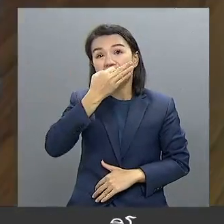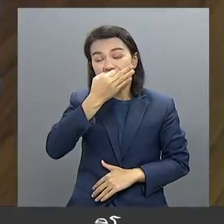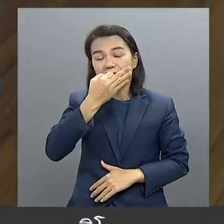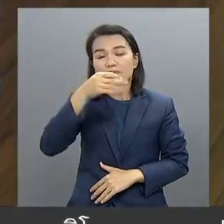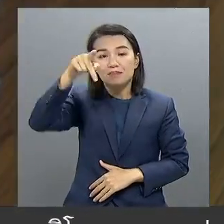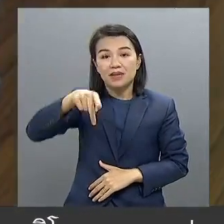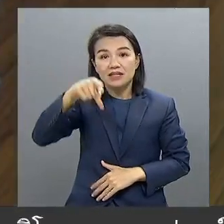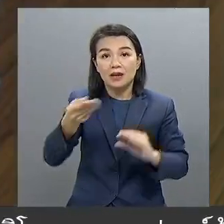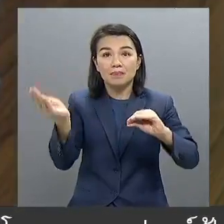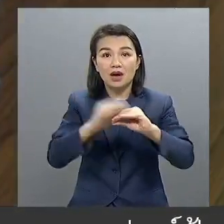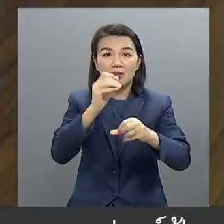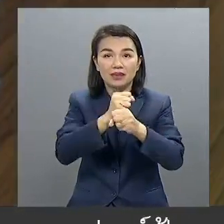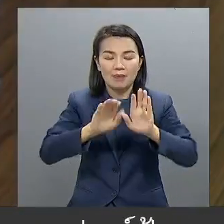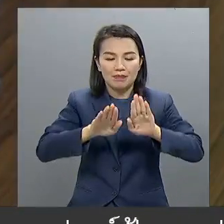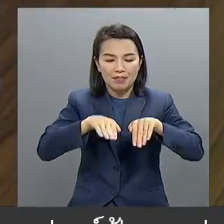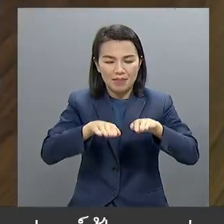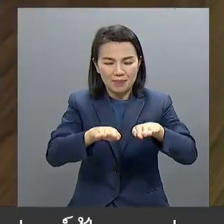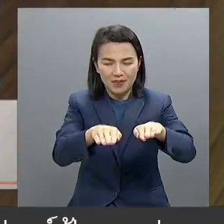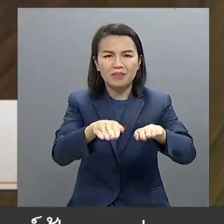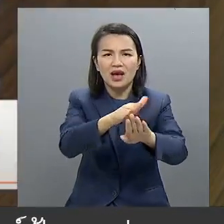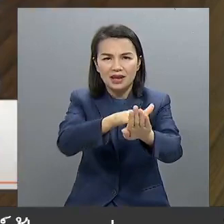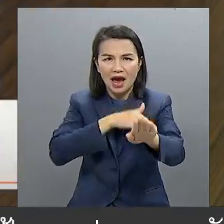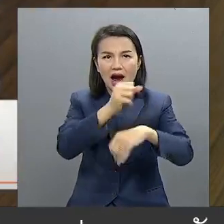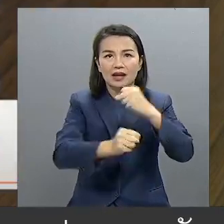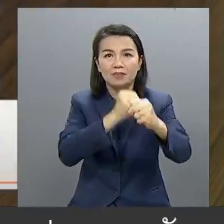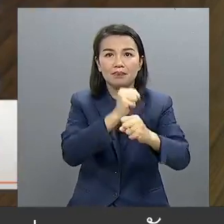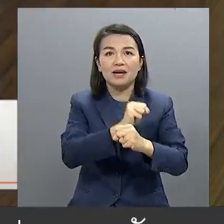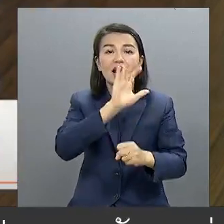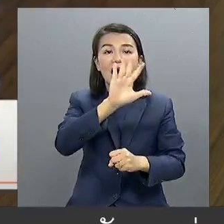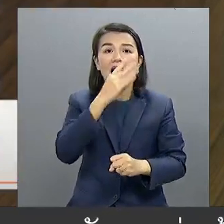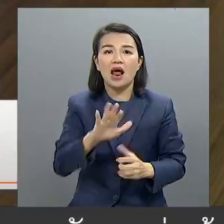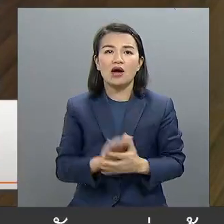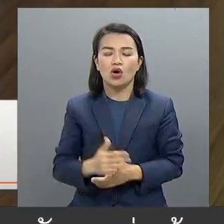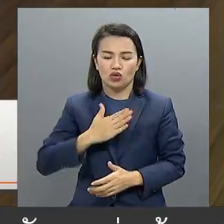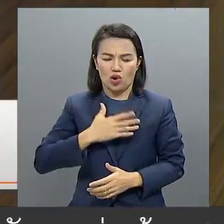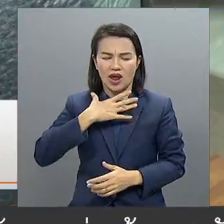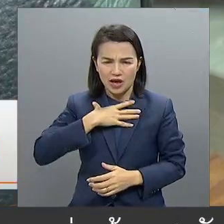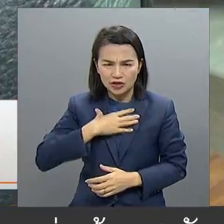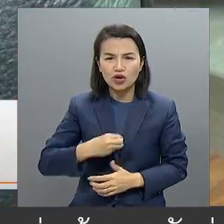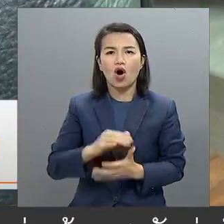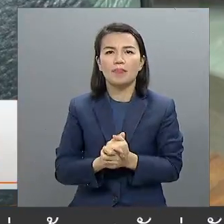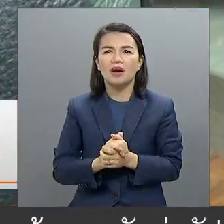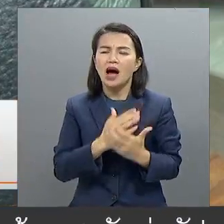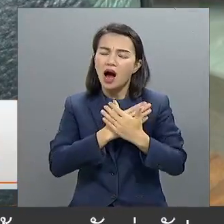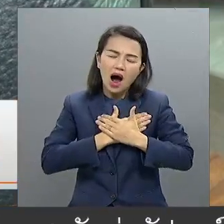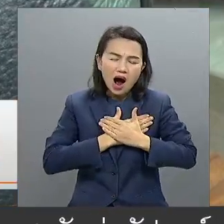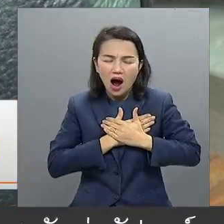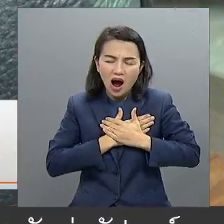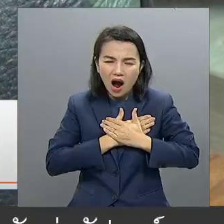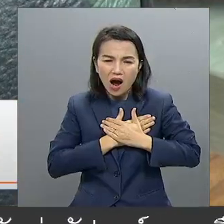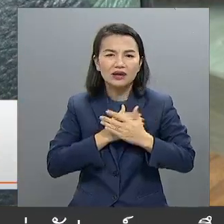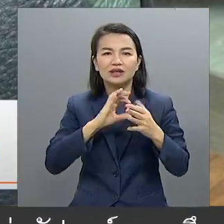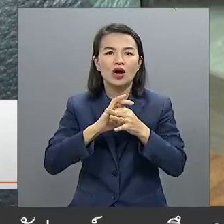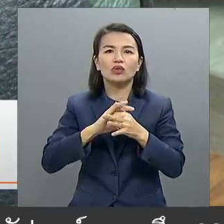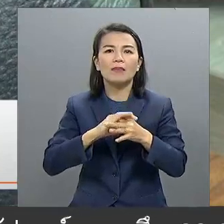หนงมาเป็เวลากวา 5 ปีแล้วนะคะซึ่เริ่มตนจากการทตัวเองมีความชื่นชอบแลวก็ลงไล้ในเรื่องของเครื่องหนังก็เลยใช้